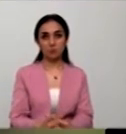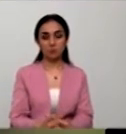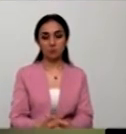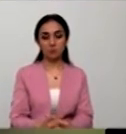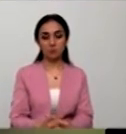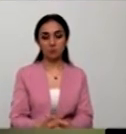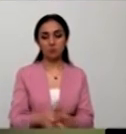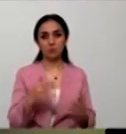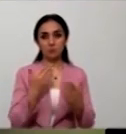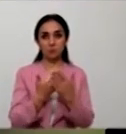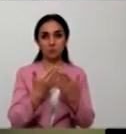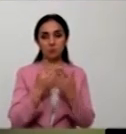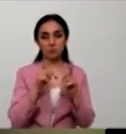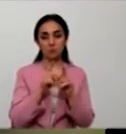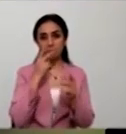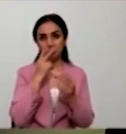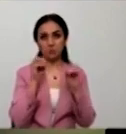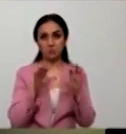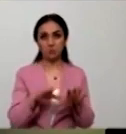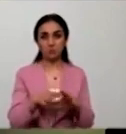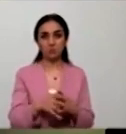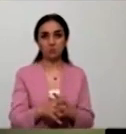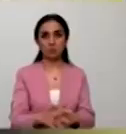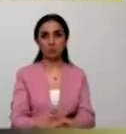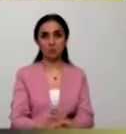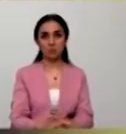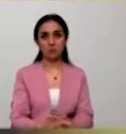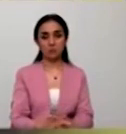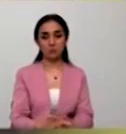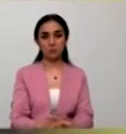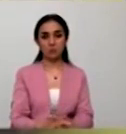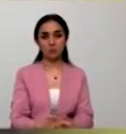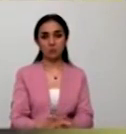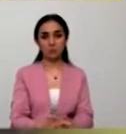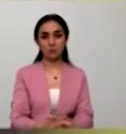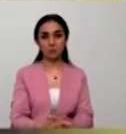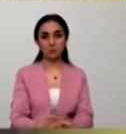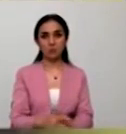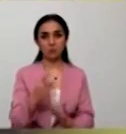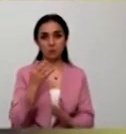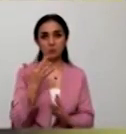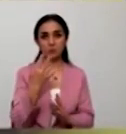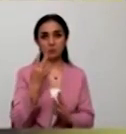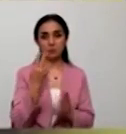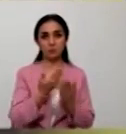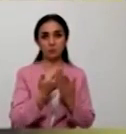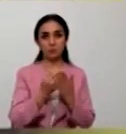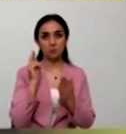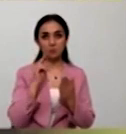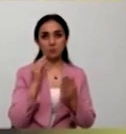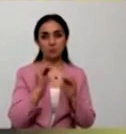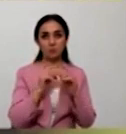Ana endi darslikdagi misollarni, demak, yechishni boshladik. 452 mashq.